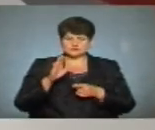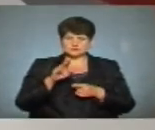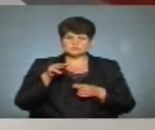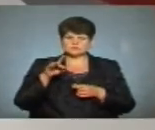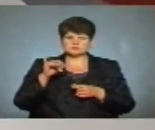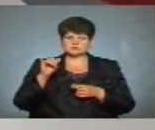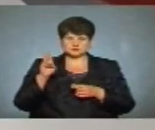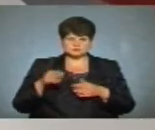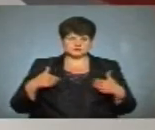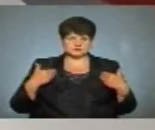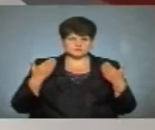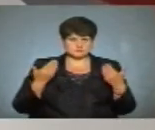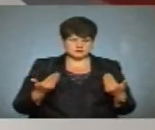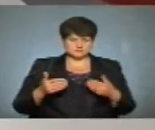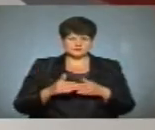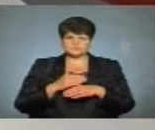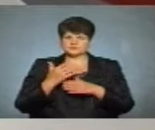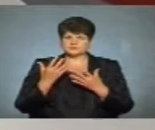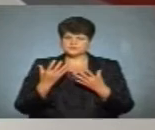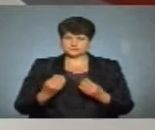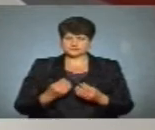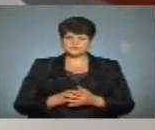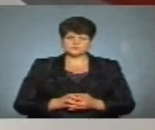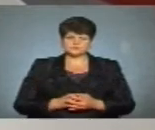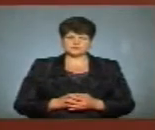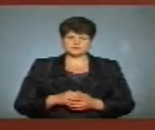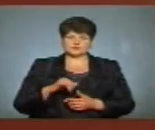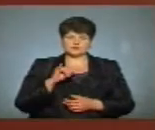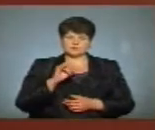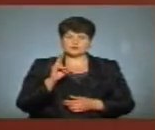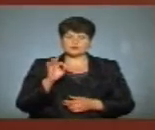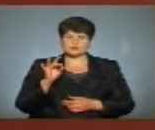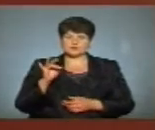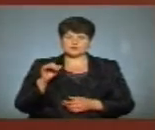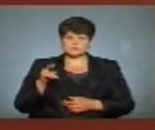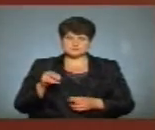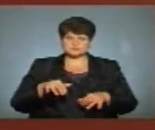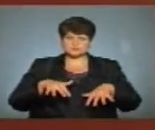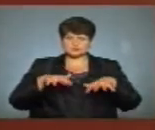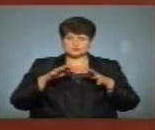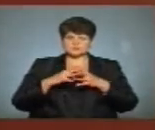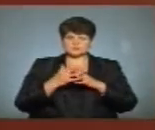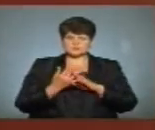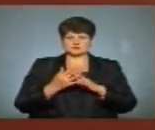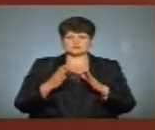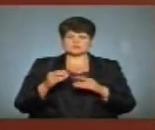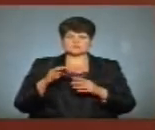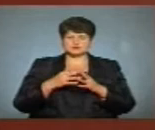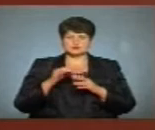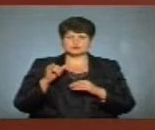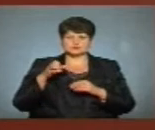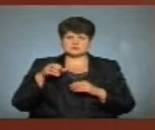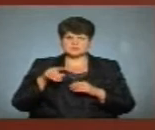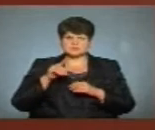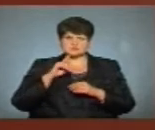Труш. Вітаю вас. Доброго дня. У Коробці підтоплені сільгоспугіддя, в селі Устя-Зелене